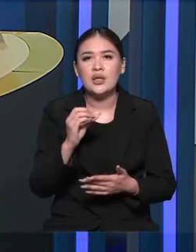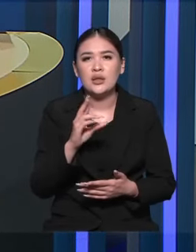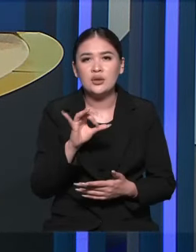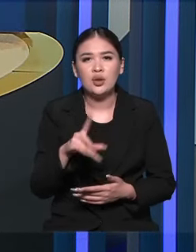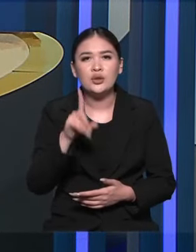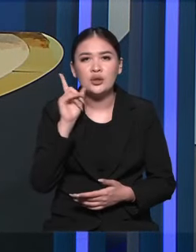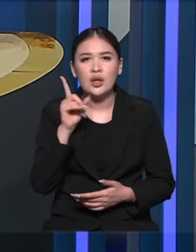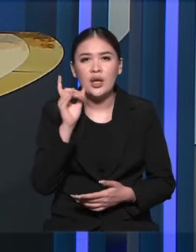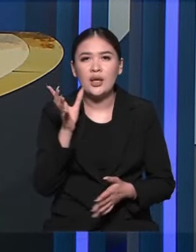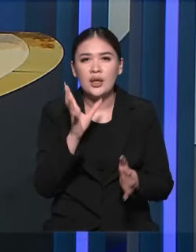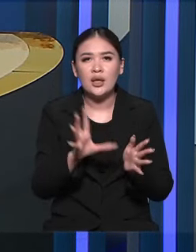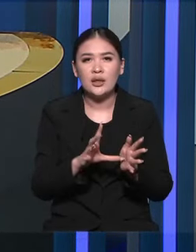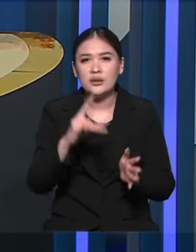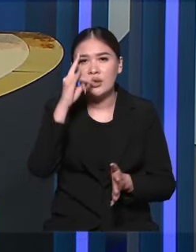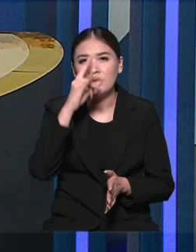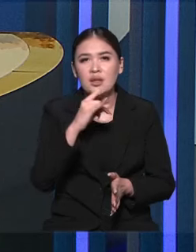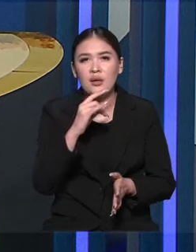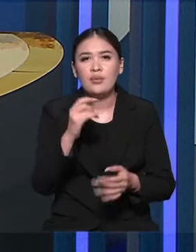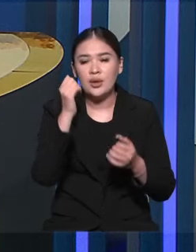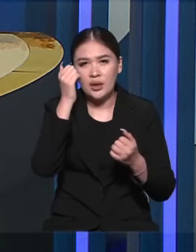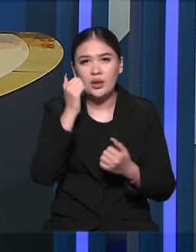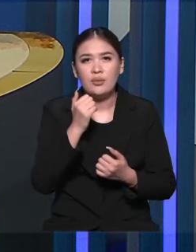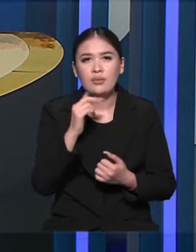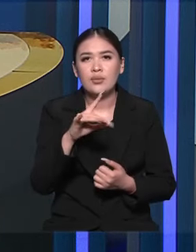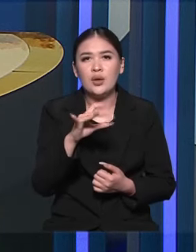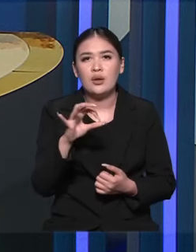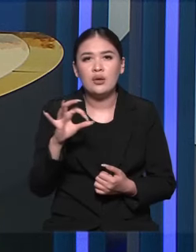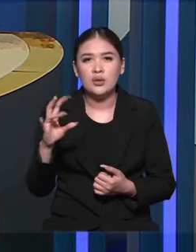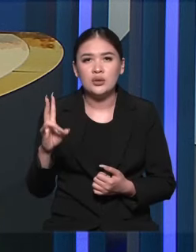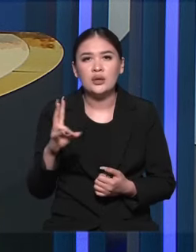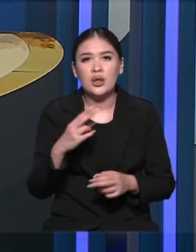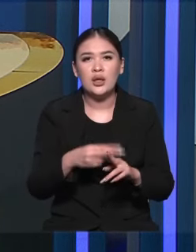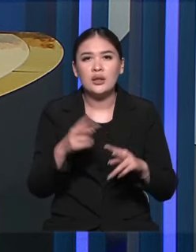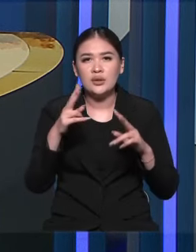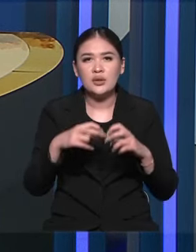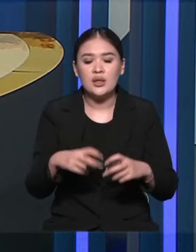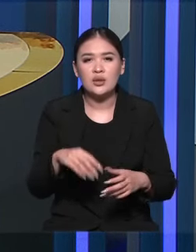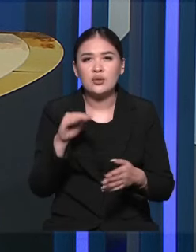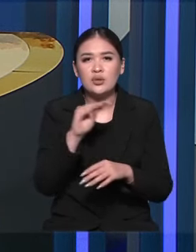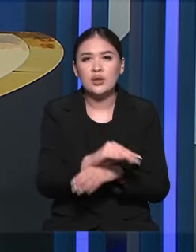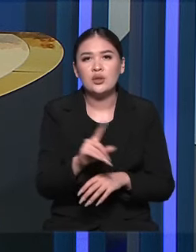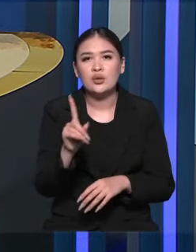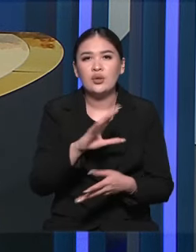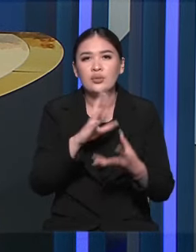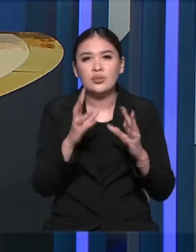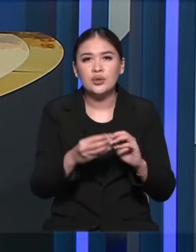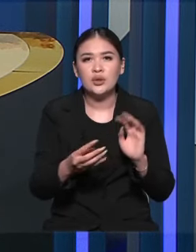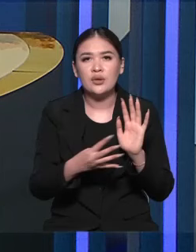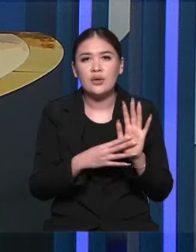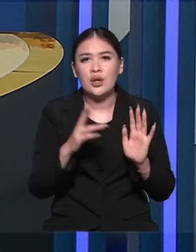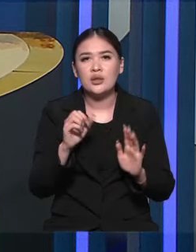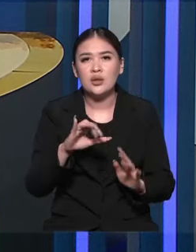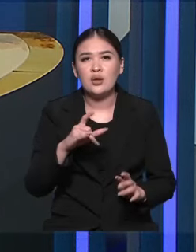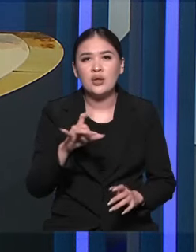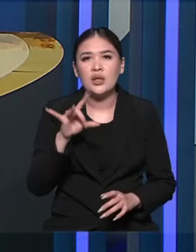сектор зеленой энергетики в Казахстане благодаря проекту ООН. Исследования установили в общей сложности 9 категорий рисков.